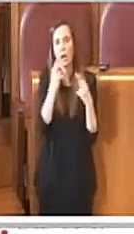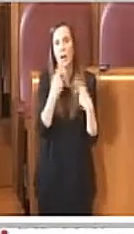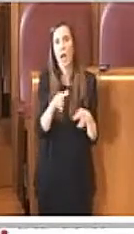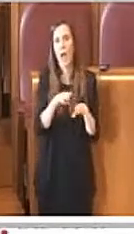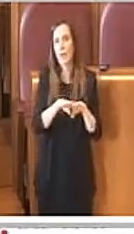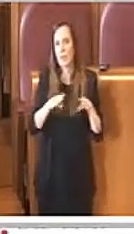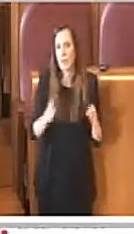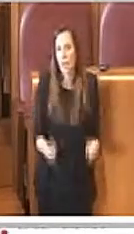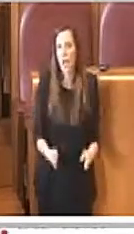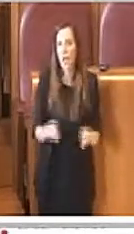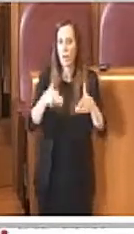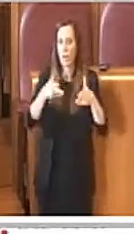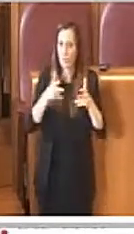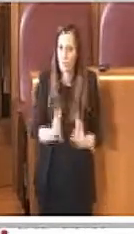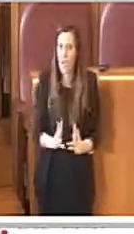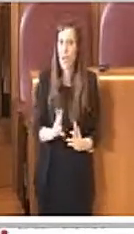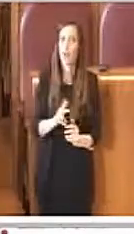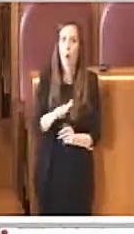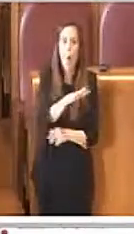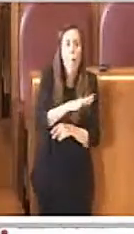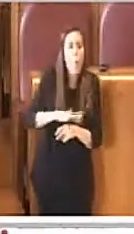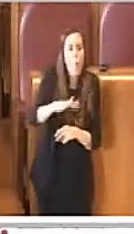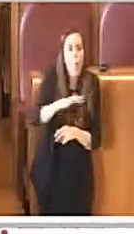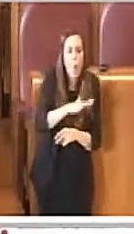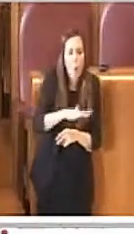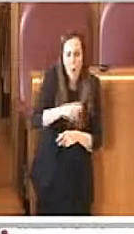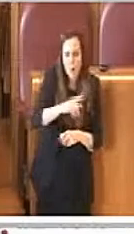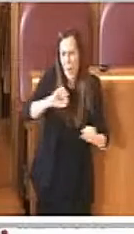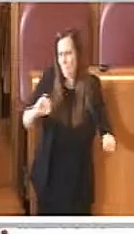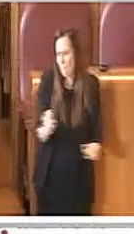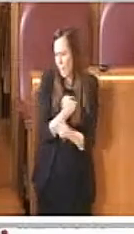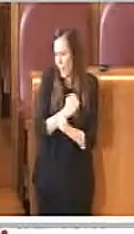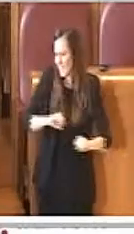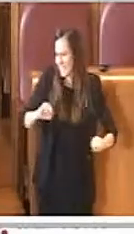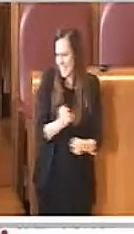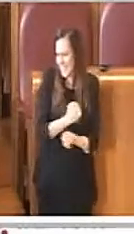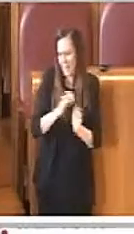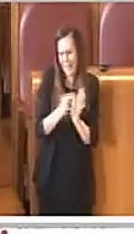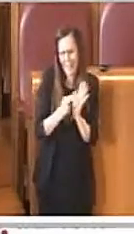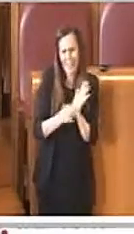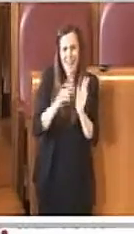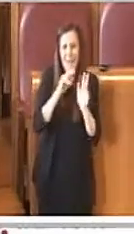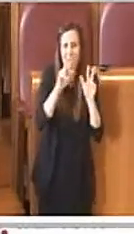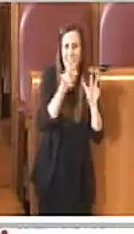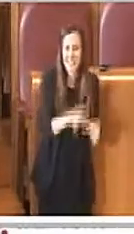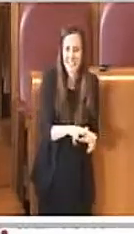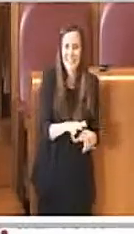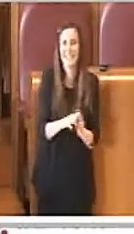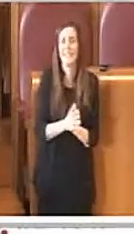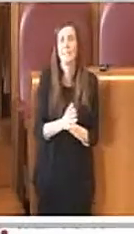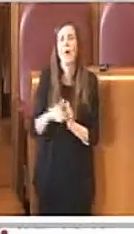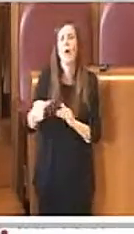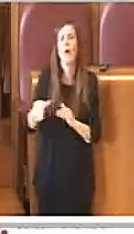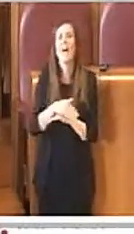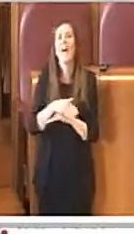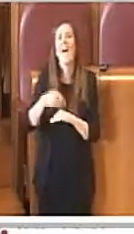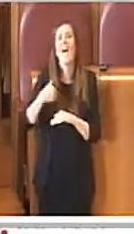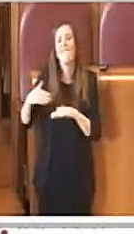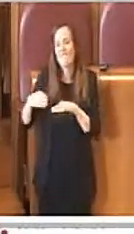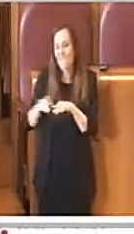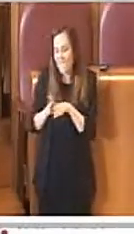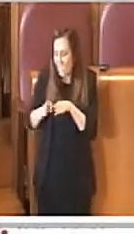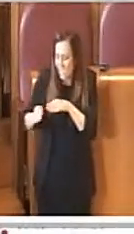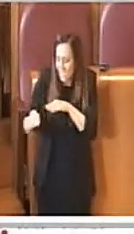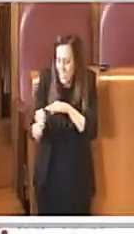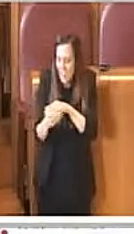tavoli e sedie in luoghi dove è incomprensibile il criterio applicato. Faccio sempre l'esempio di Vicolo dei Savelli. Vicolo dei Savelli,